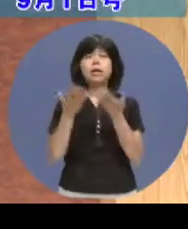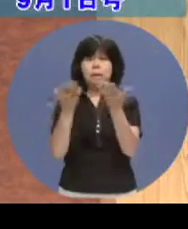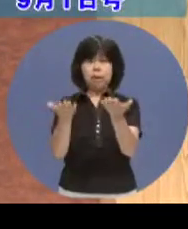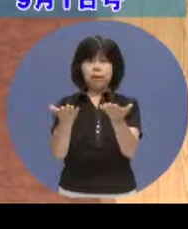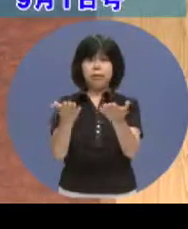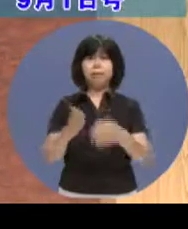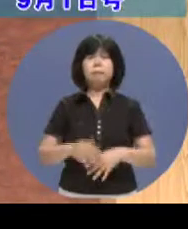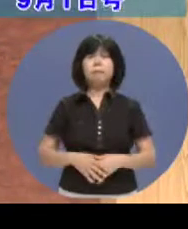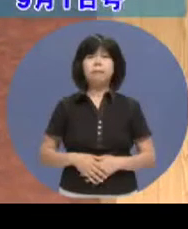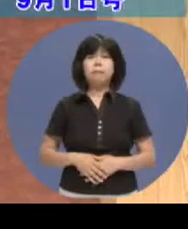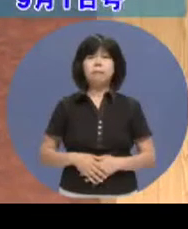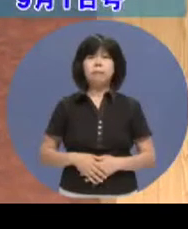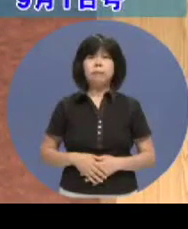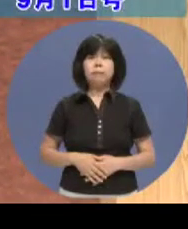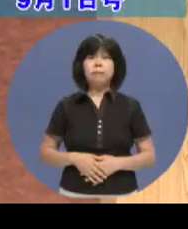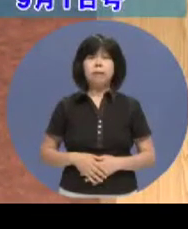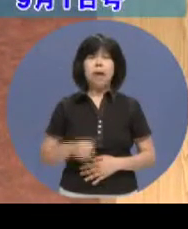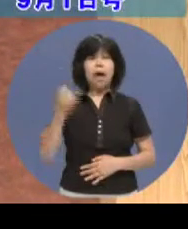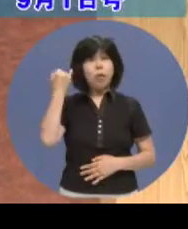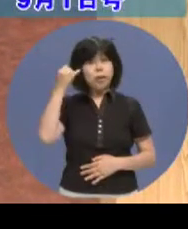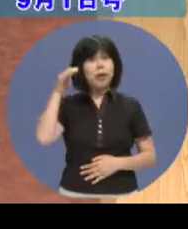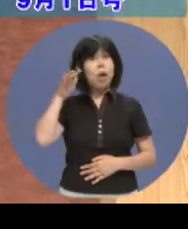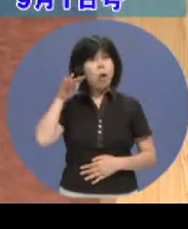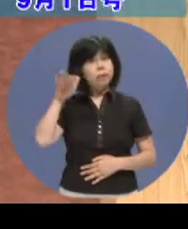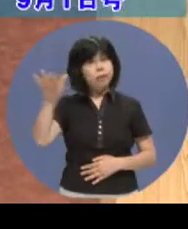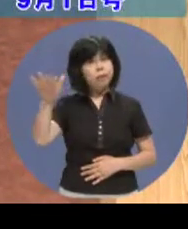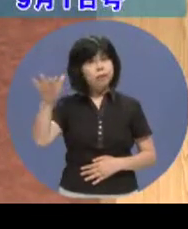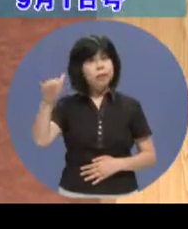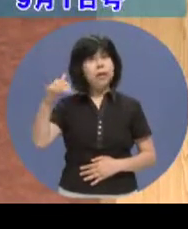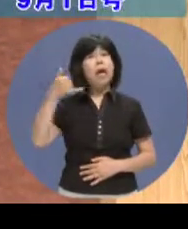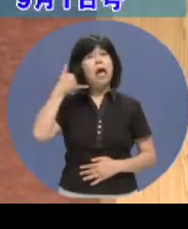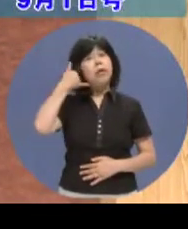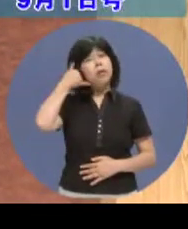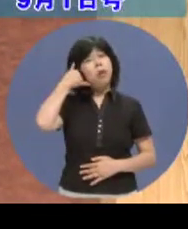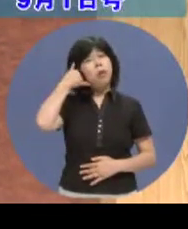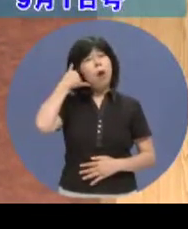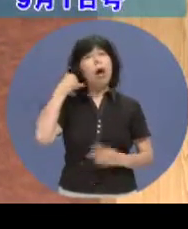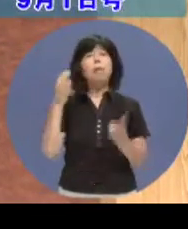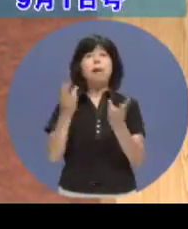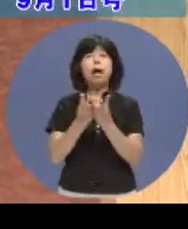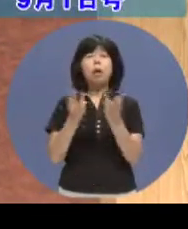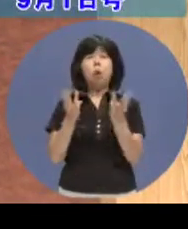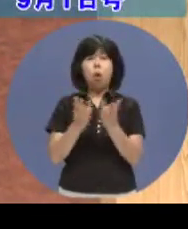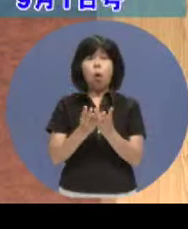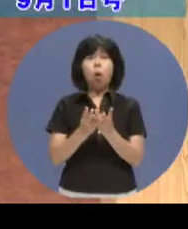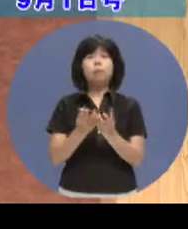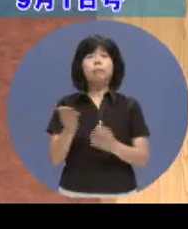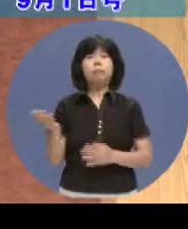伝えしています。ご意見ご希望がございましたら電話